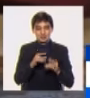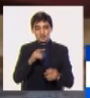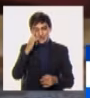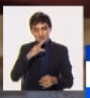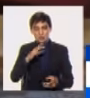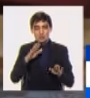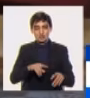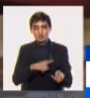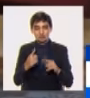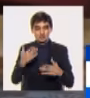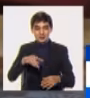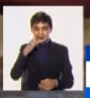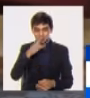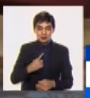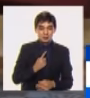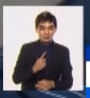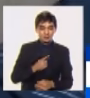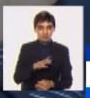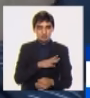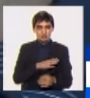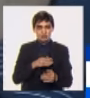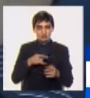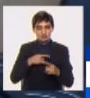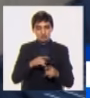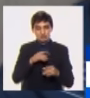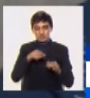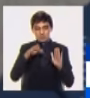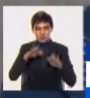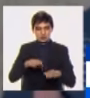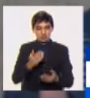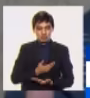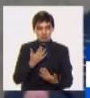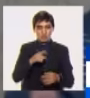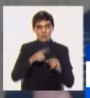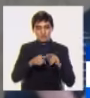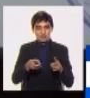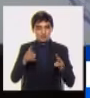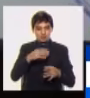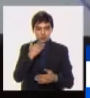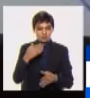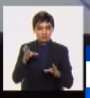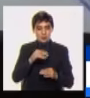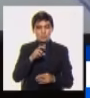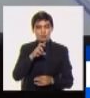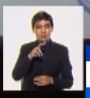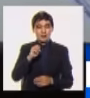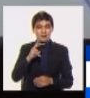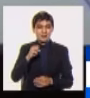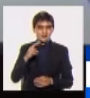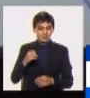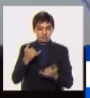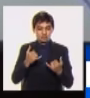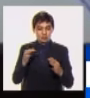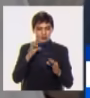казахстан много лет она прожила здесь одна никого из родных не осталось и словно она снова блокаде только на этот раз социальной